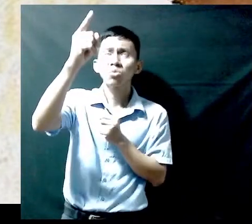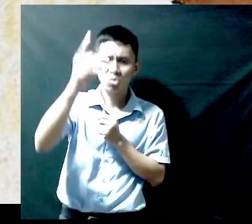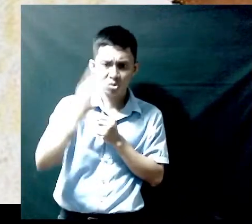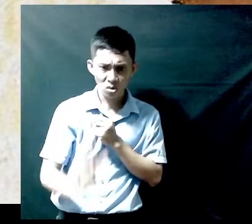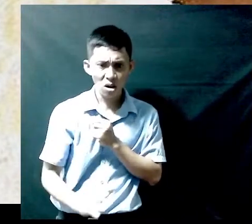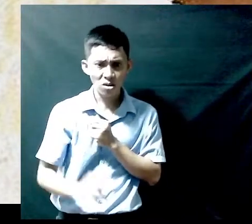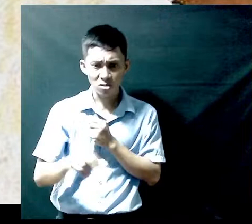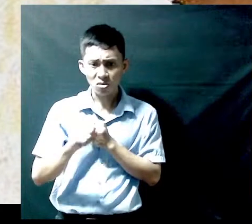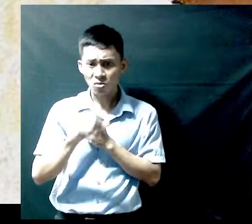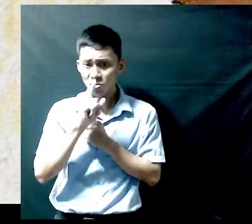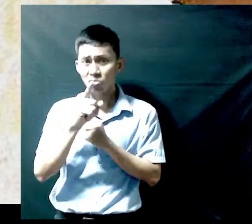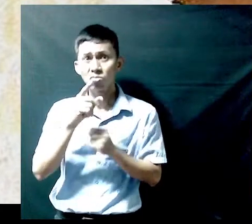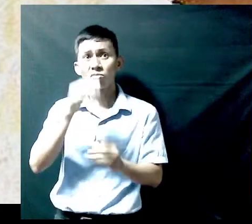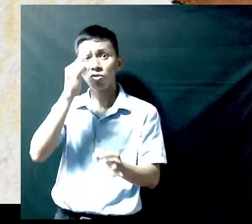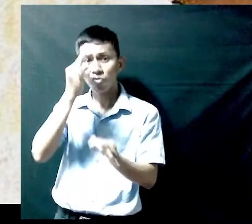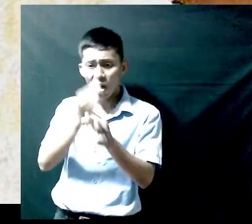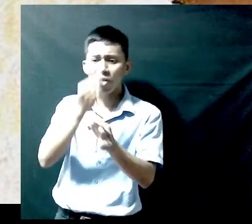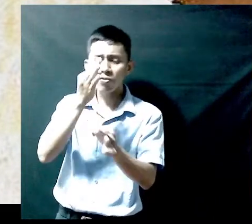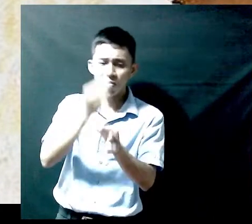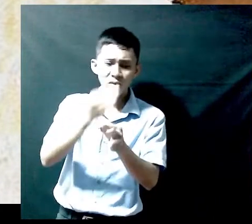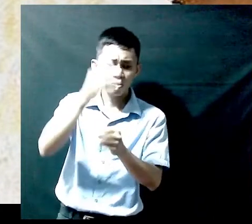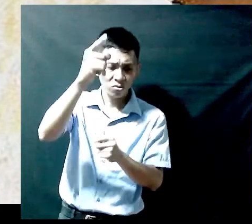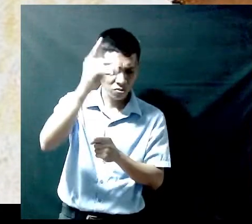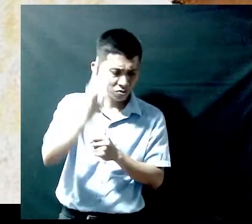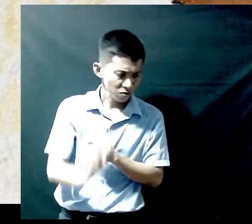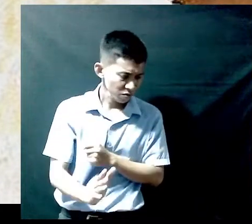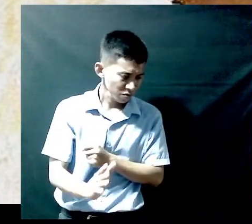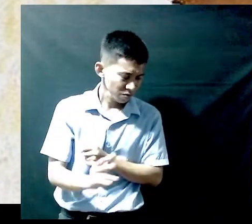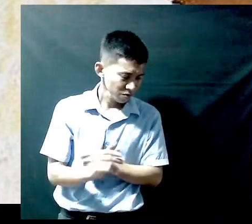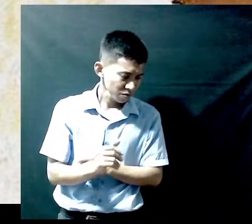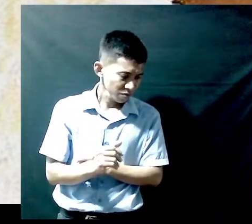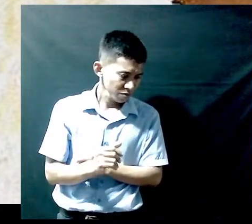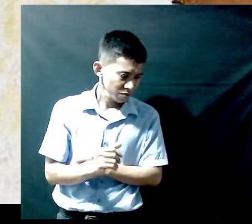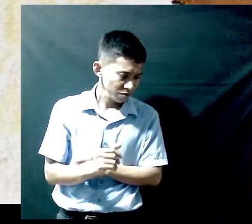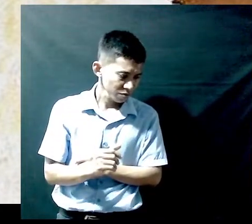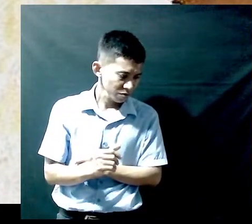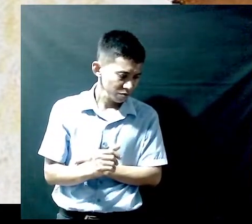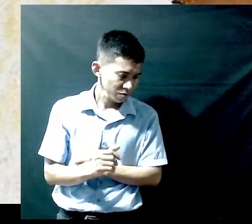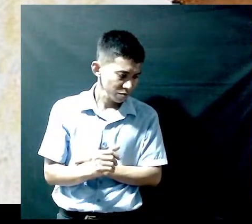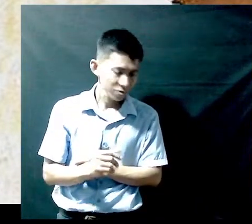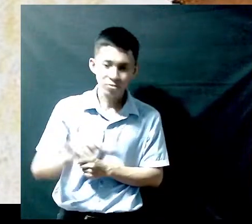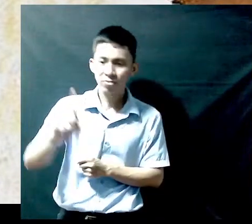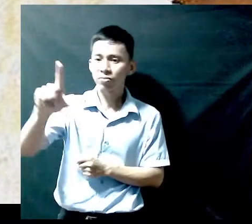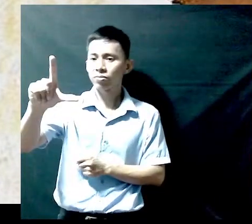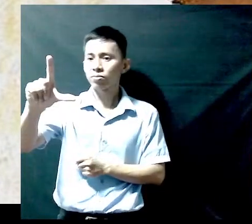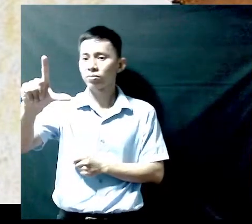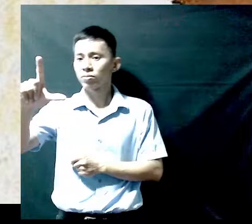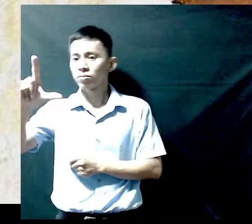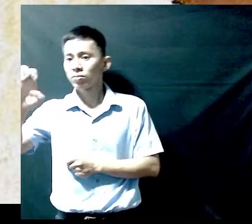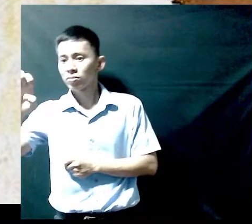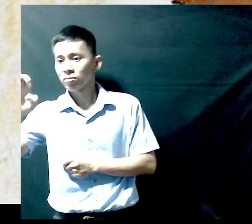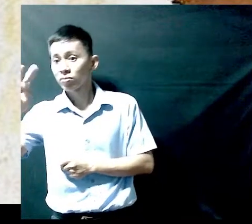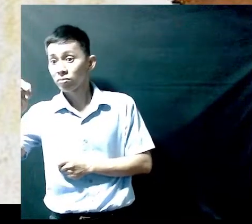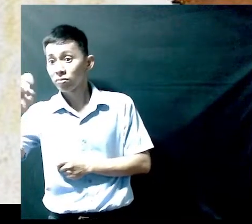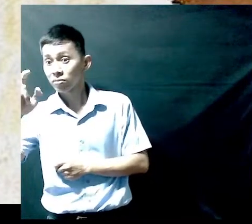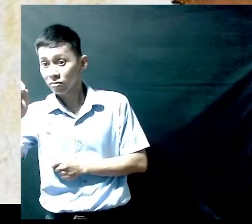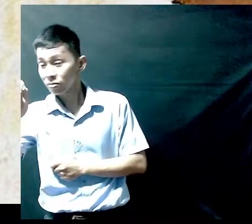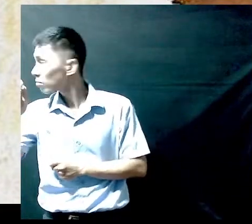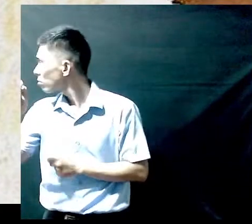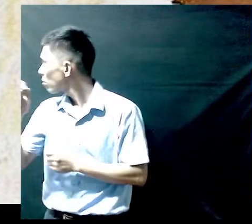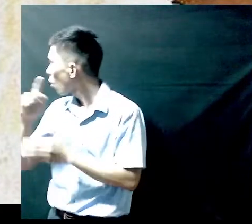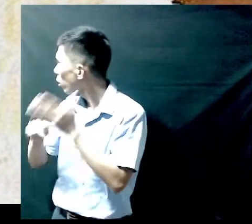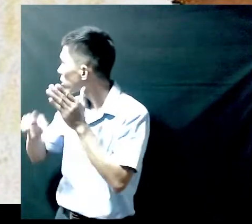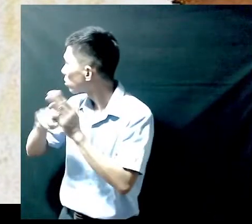Samuel was dedicated to the Lord. Binanggit ho dyan, nilagyan ko ng line yung salitang lent. Dalawang